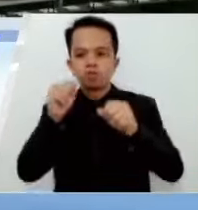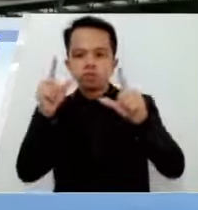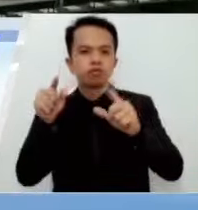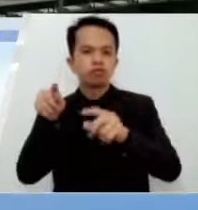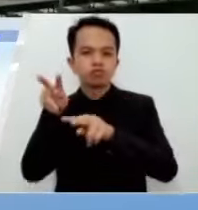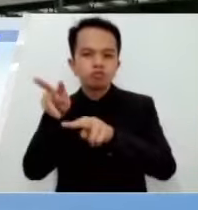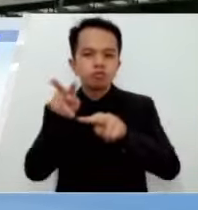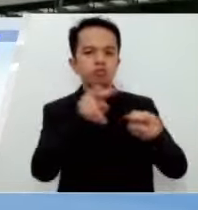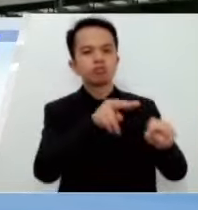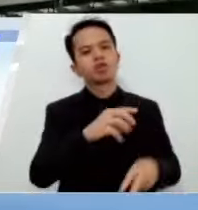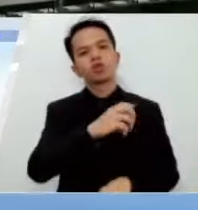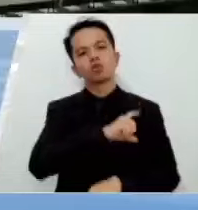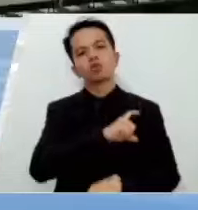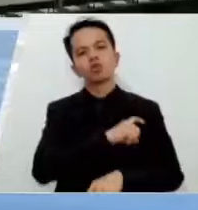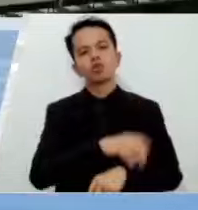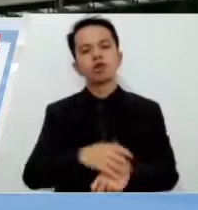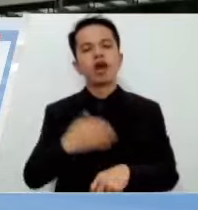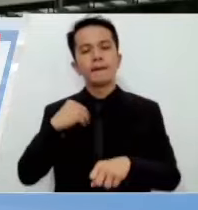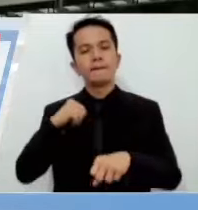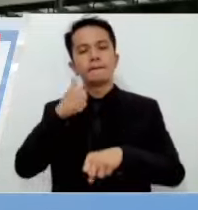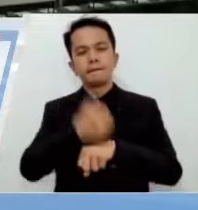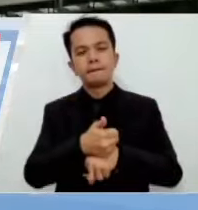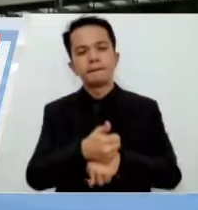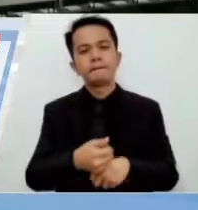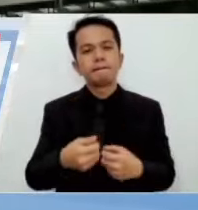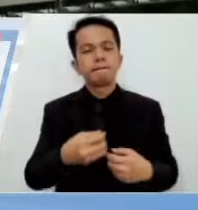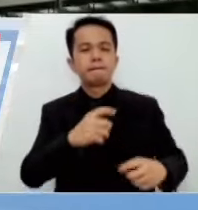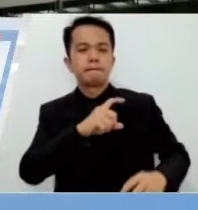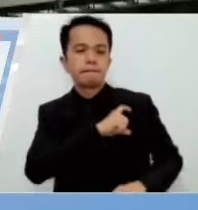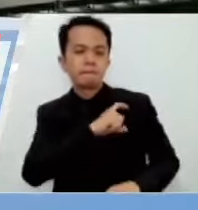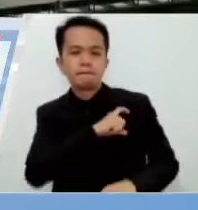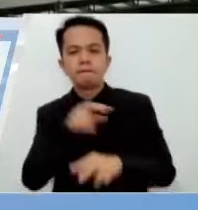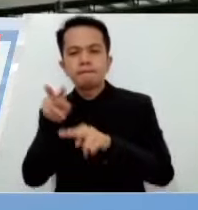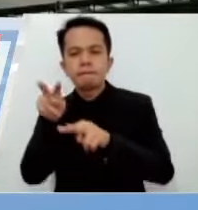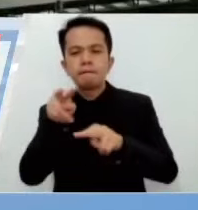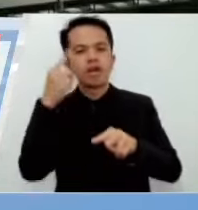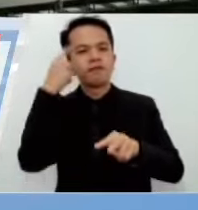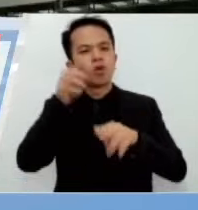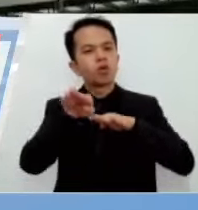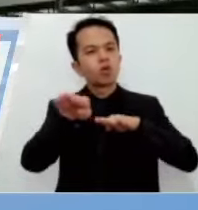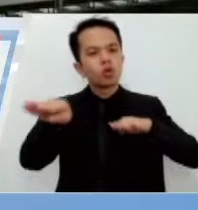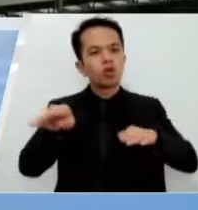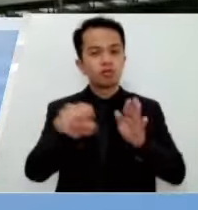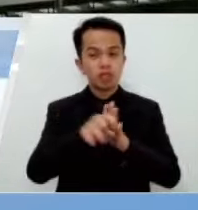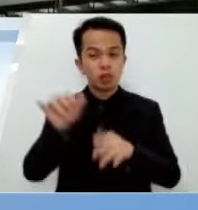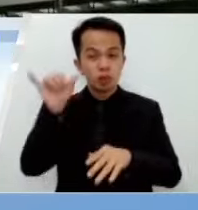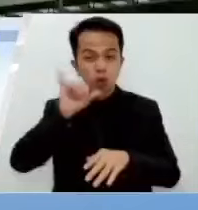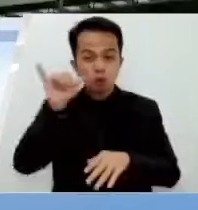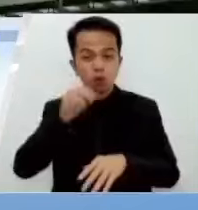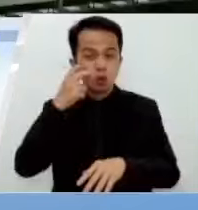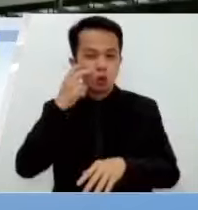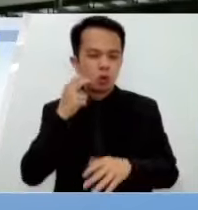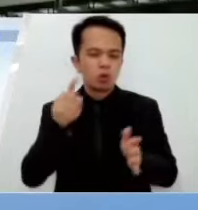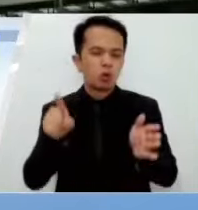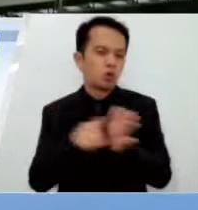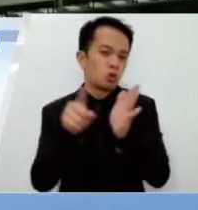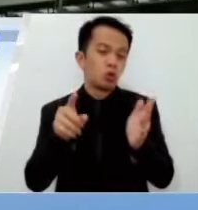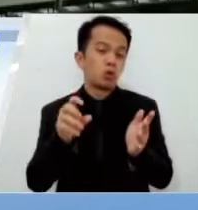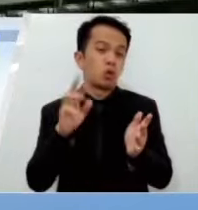po tayong naka-assign po dyan ng mga traffic enforcers. Then yung pag iinom sa labas ng beach na yun, magdadala ng